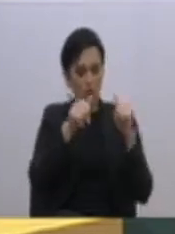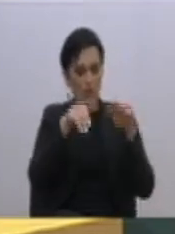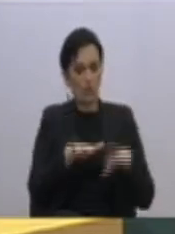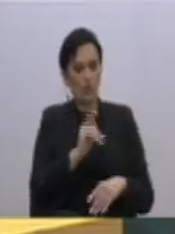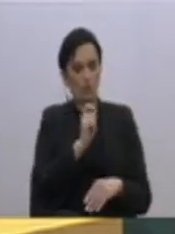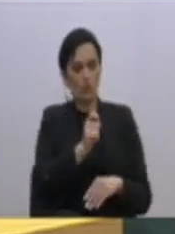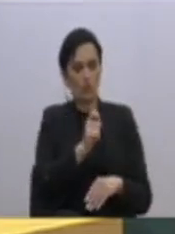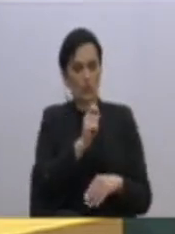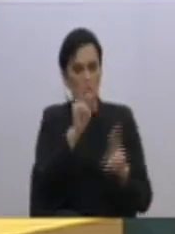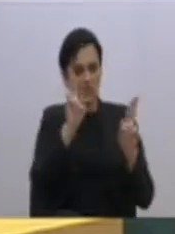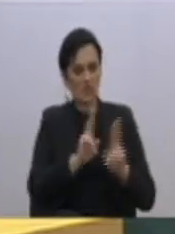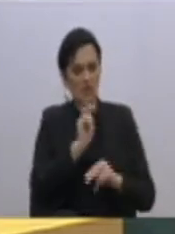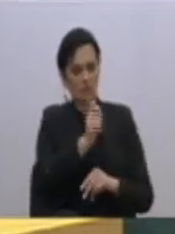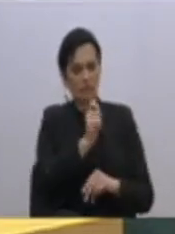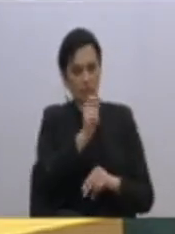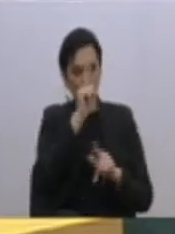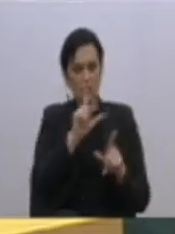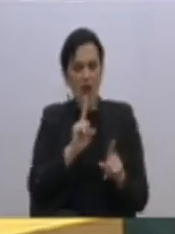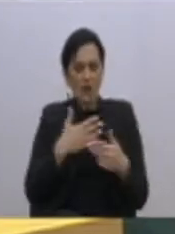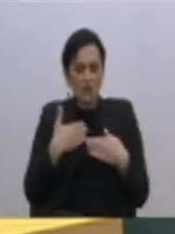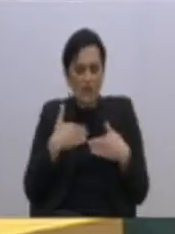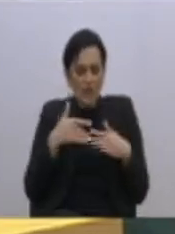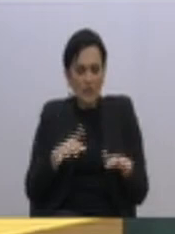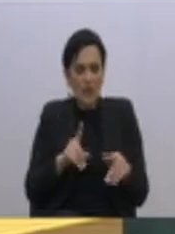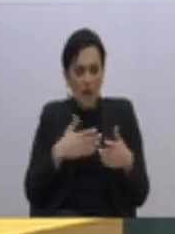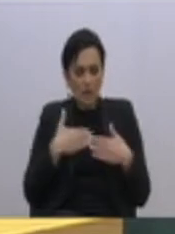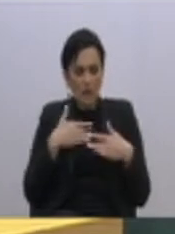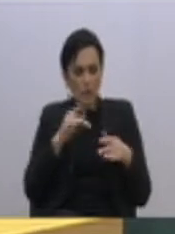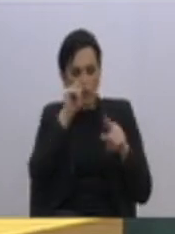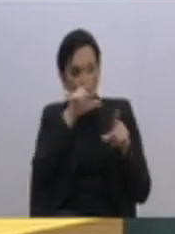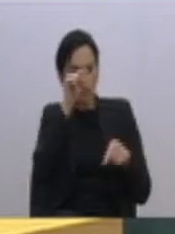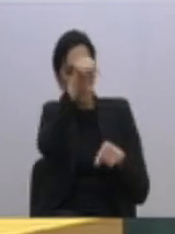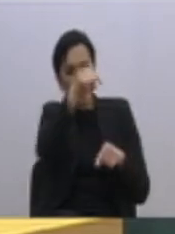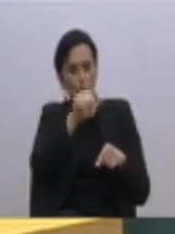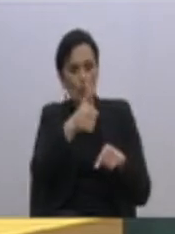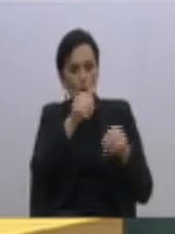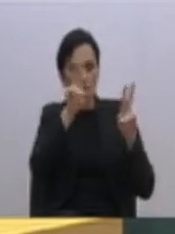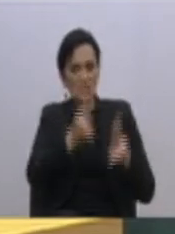სკოლას წესებს. და რა ჩვენი საქმეა? ჩვენი რა საქმეა სკოლაში როგორი წესები იქნება?